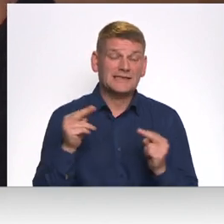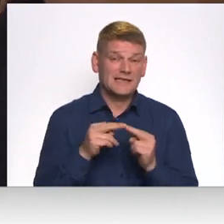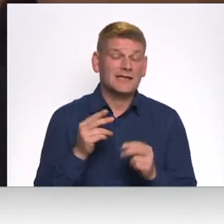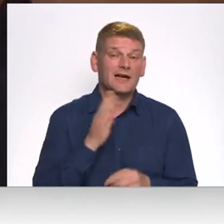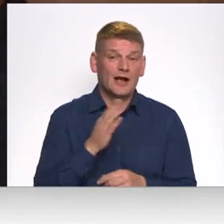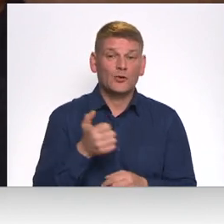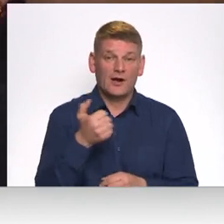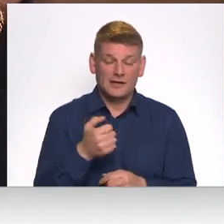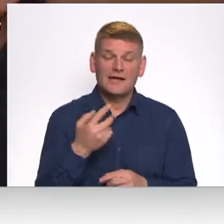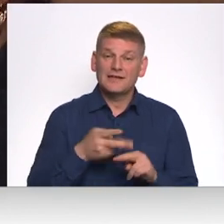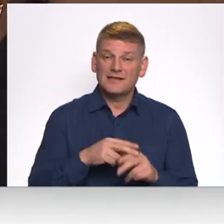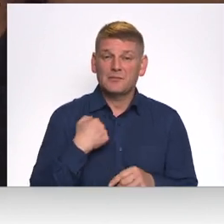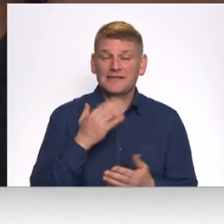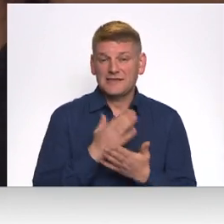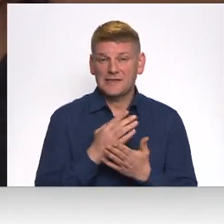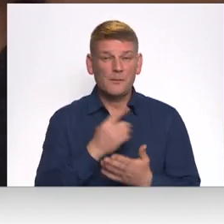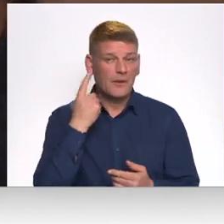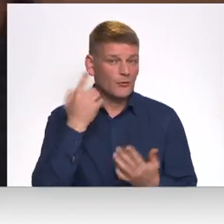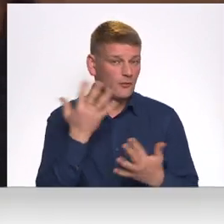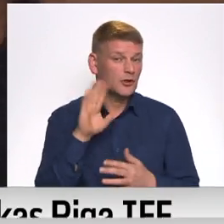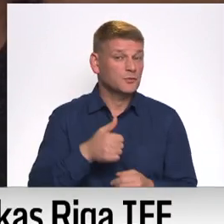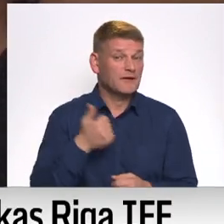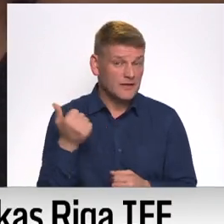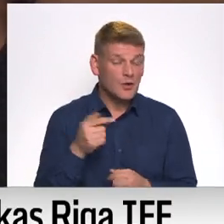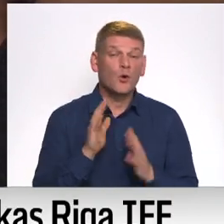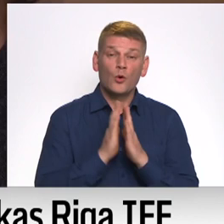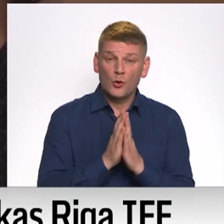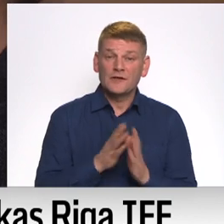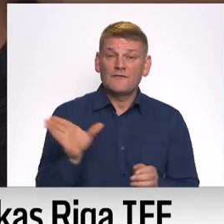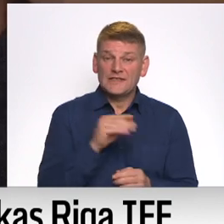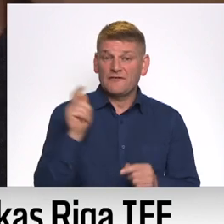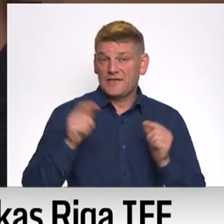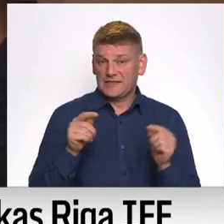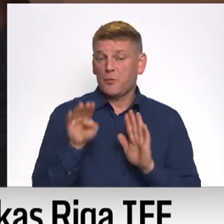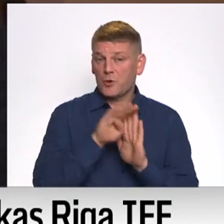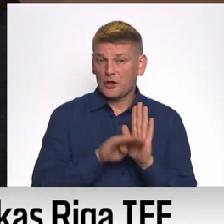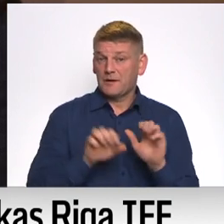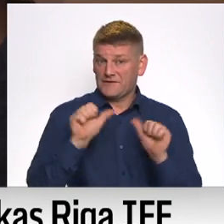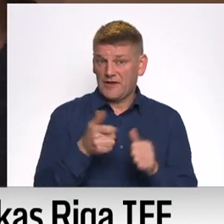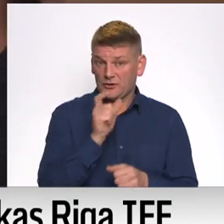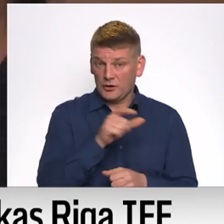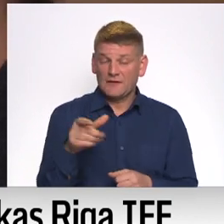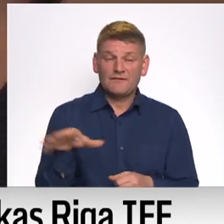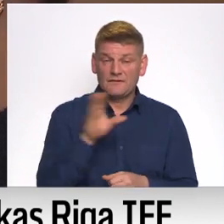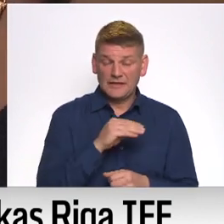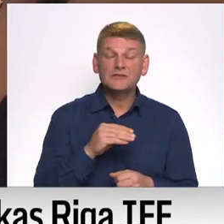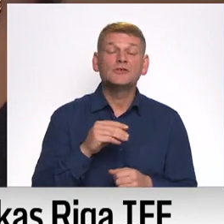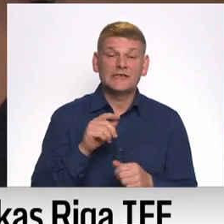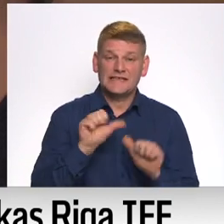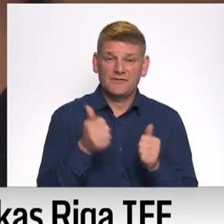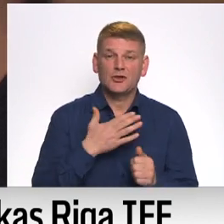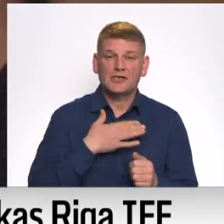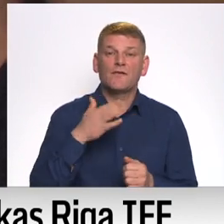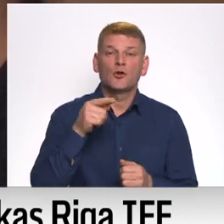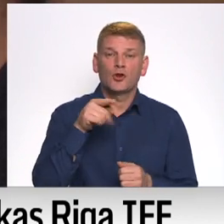gadu, tādēļ mēs esam padomājuši par viņiem un lūguši visus festivāla programmas veidotājus, visus kuratorus izveidot savu